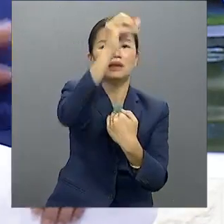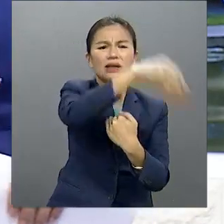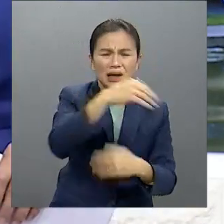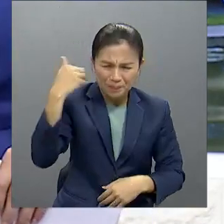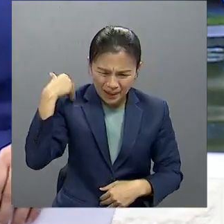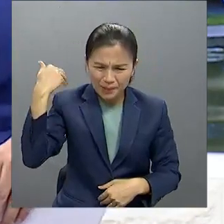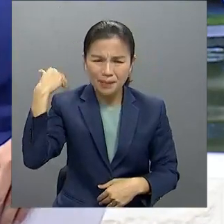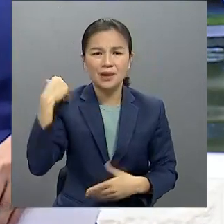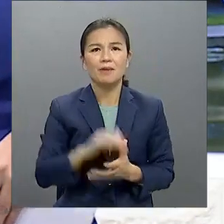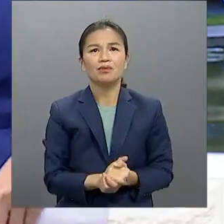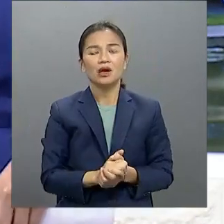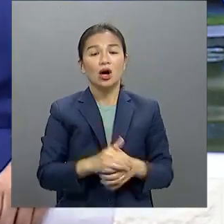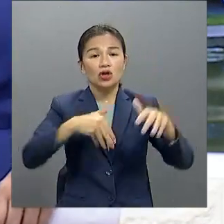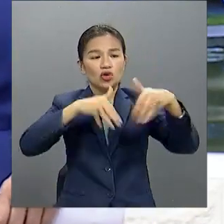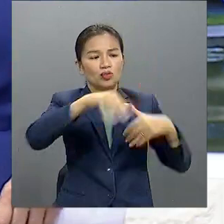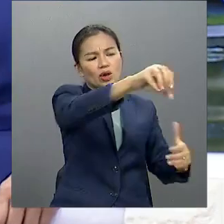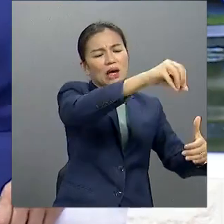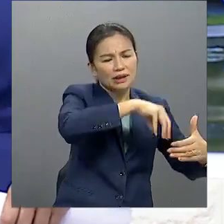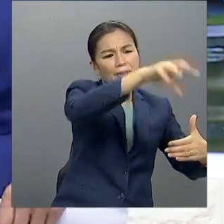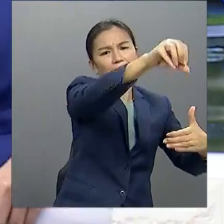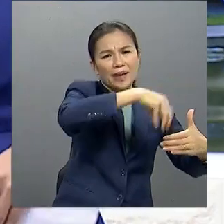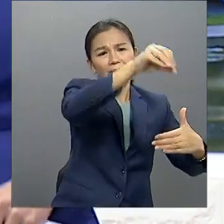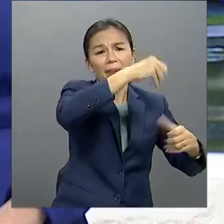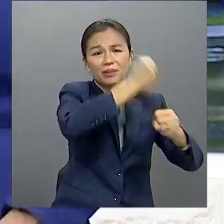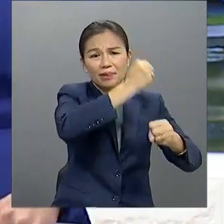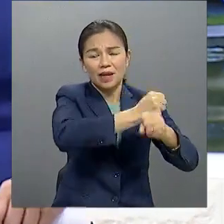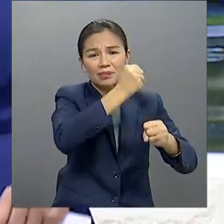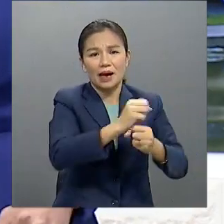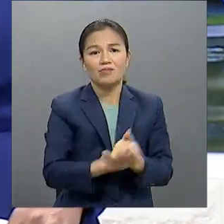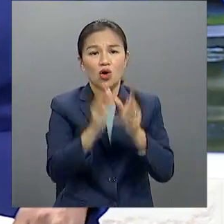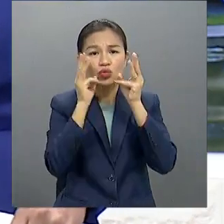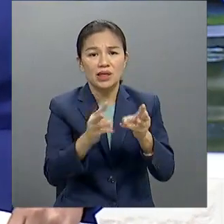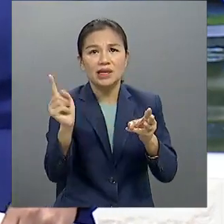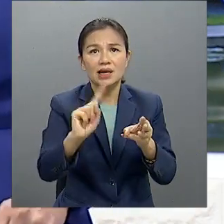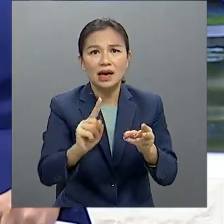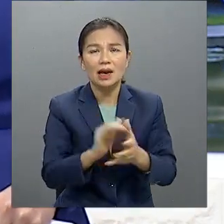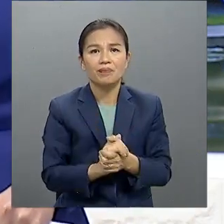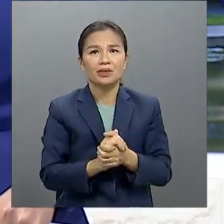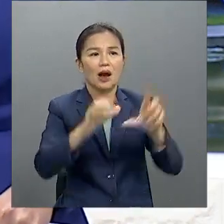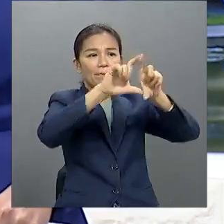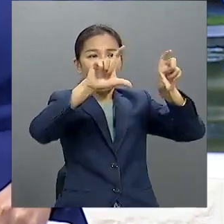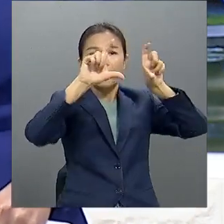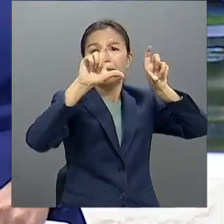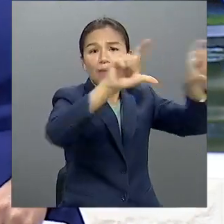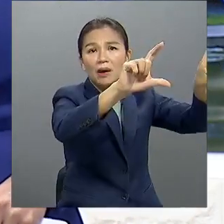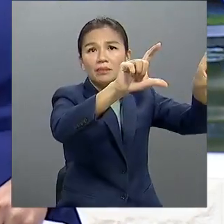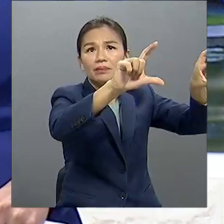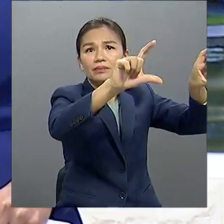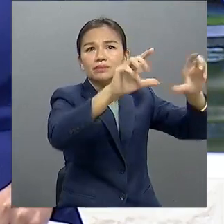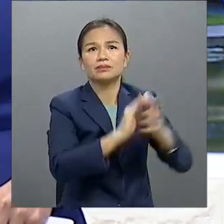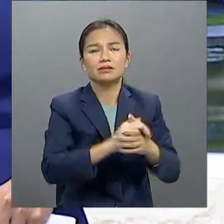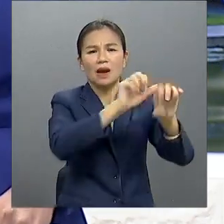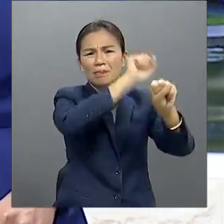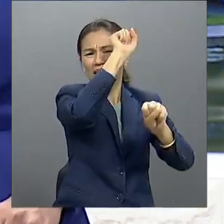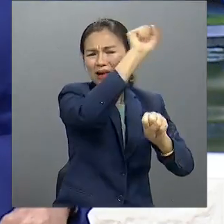าต้องไปเก็บกันอยู่เรื่อยเลยนะคะทีนี้เขาใช้วิธีโดยการปักป้ายจะใช้คำว่าประกาศหรือประจ